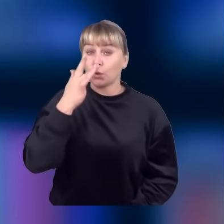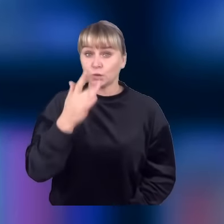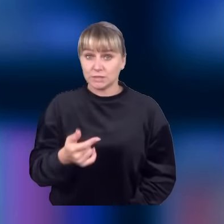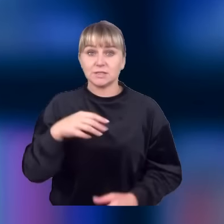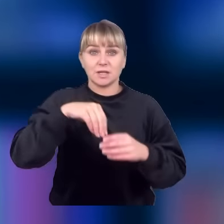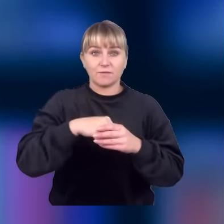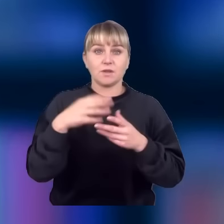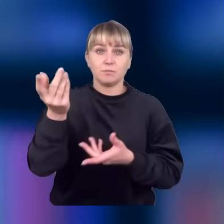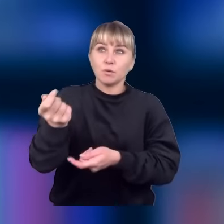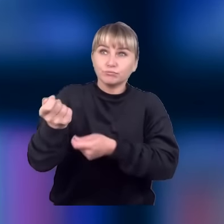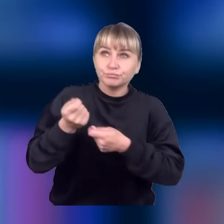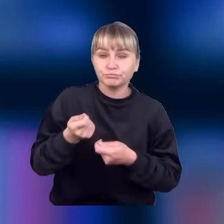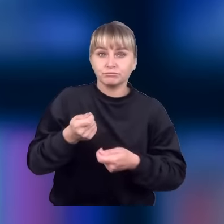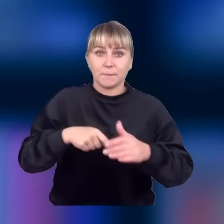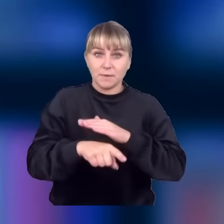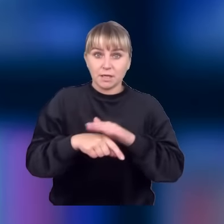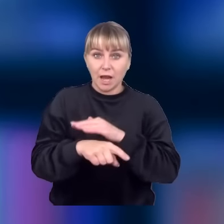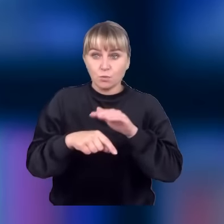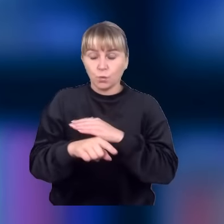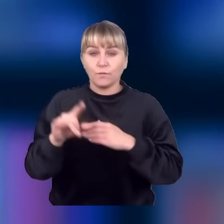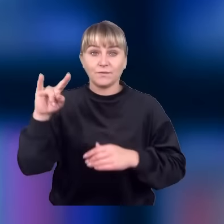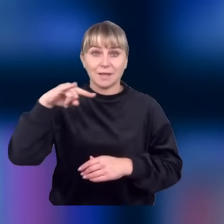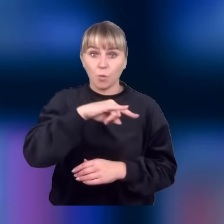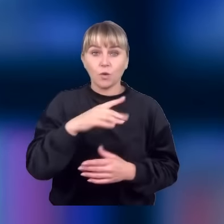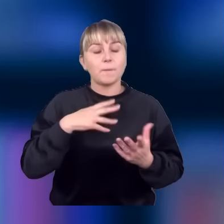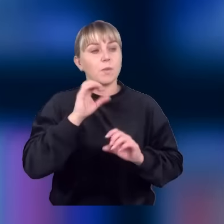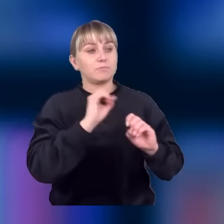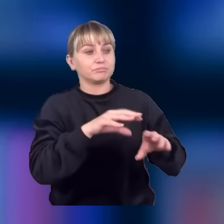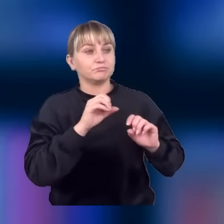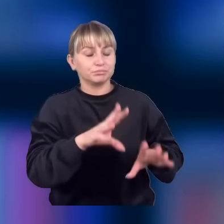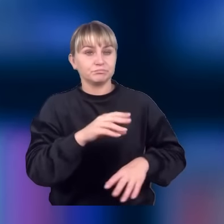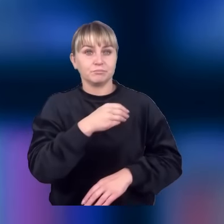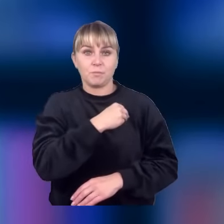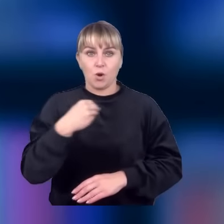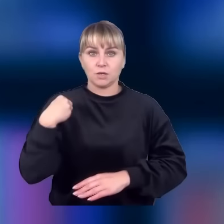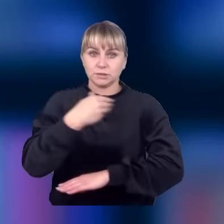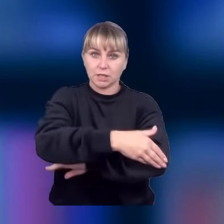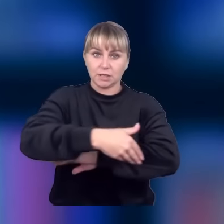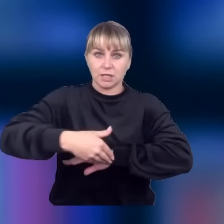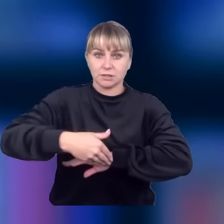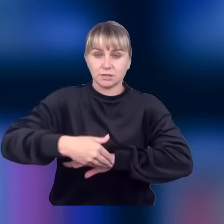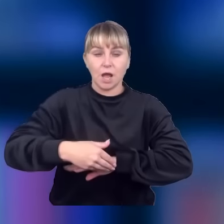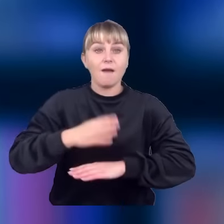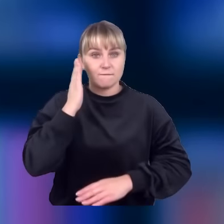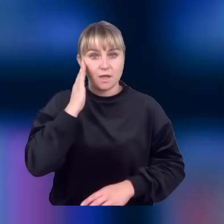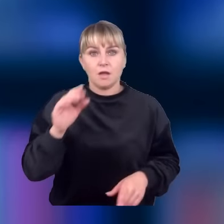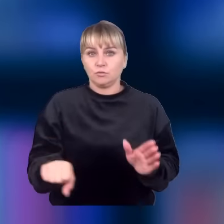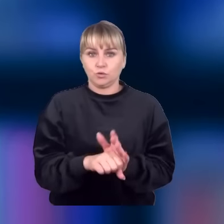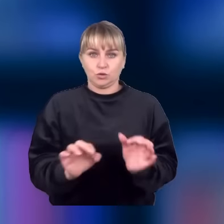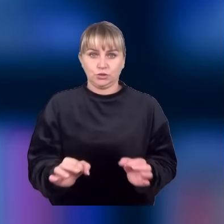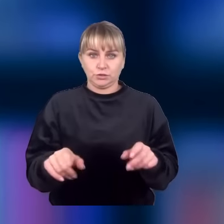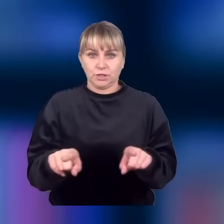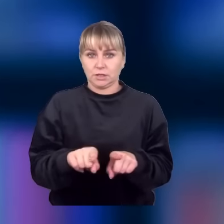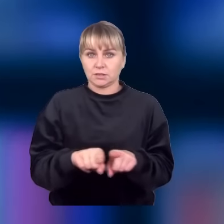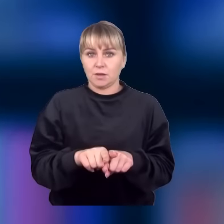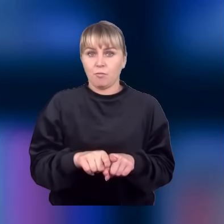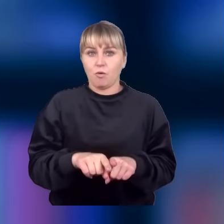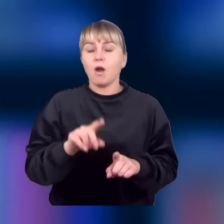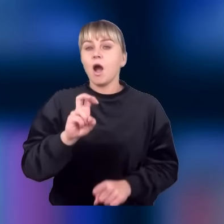samolotami migrantów, a następnie nasyłały ich na granicę z Polską. Jak wiemy, robią to nadal. Z Agnieszką Holland rozmawiał